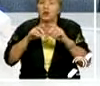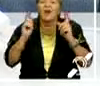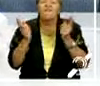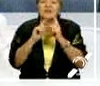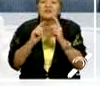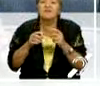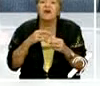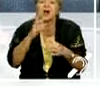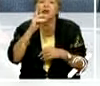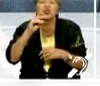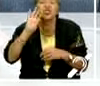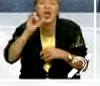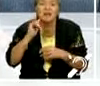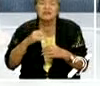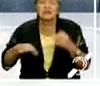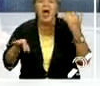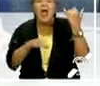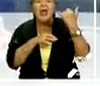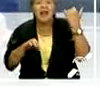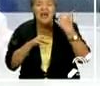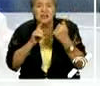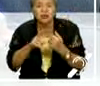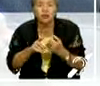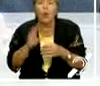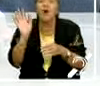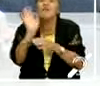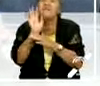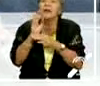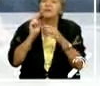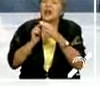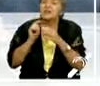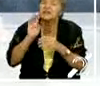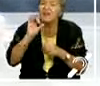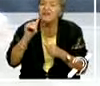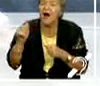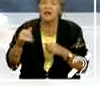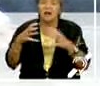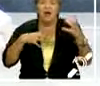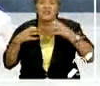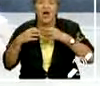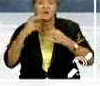jazz, pentru festivalul George Enescu, pentru festivalul de film Transilvania, pentru festivalul de teatru de la Sibiu.